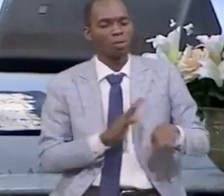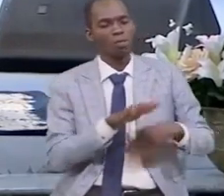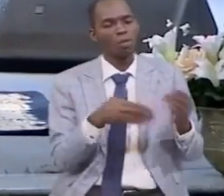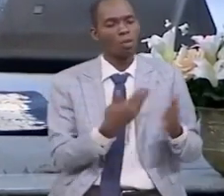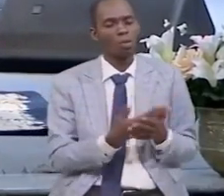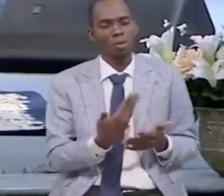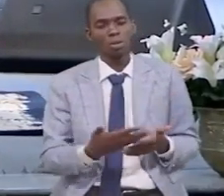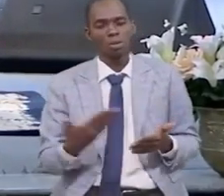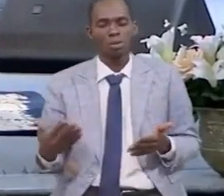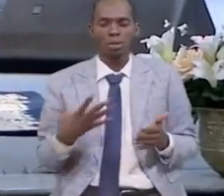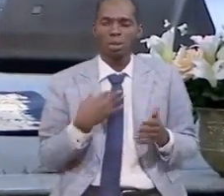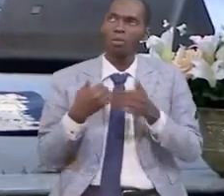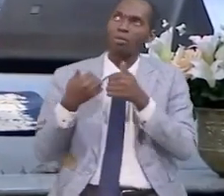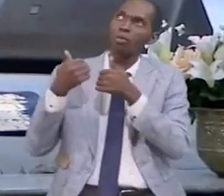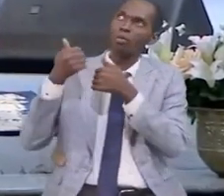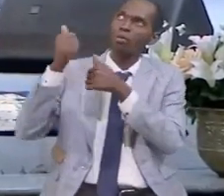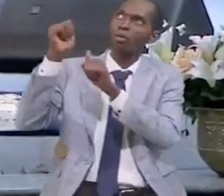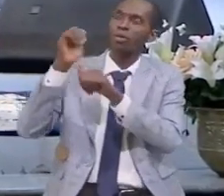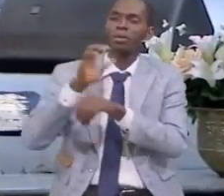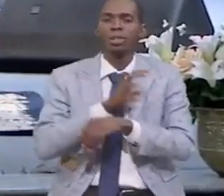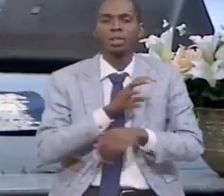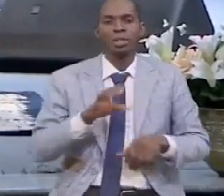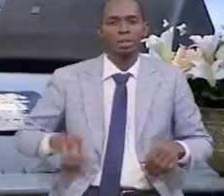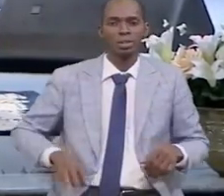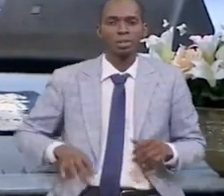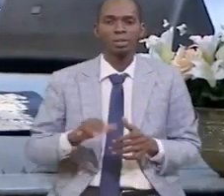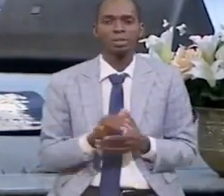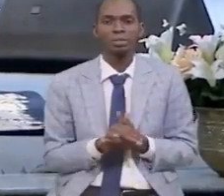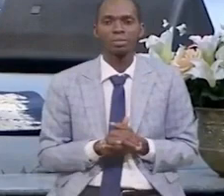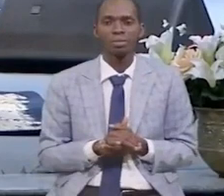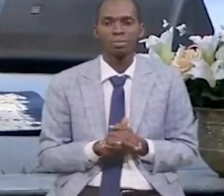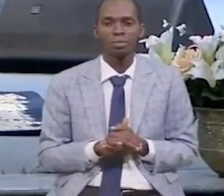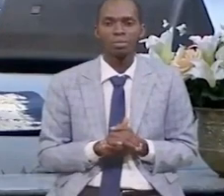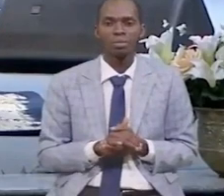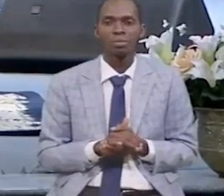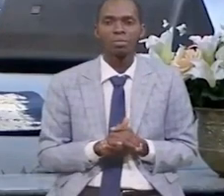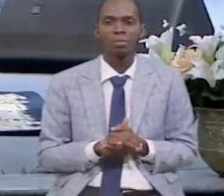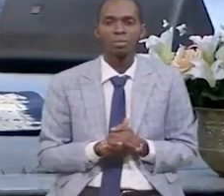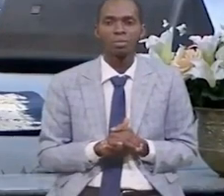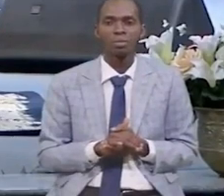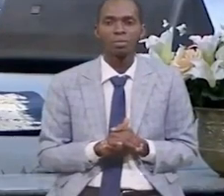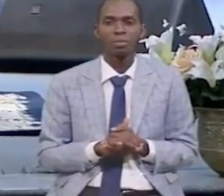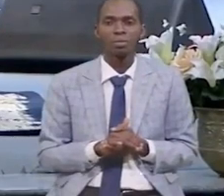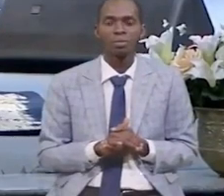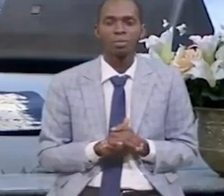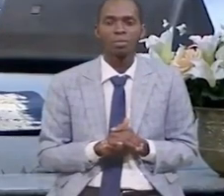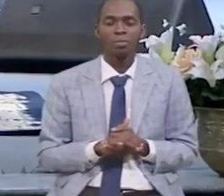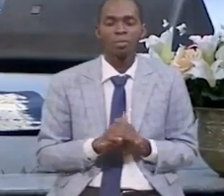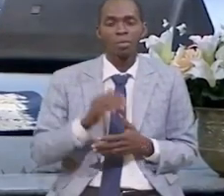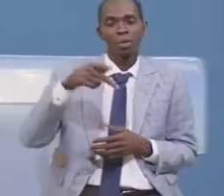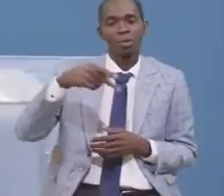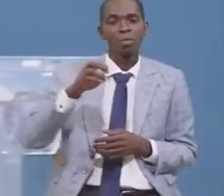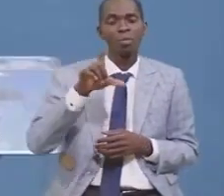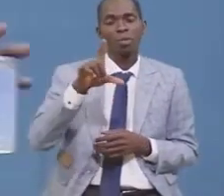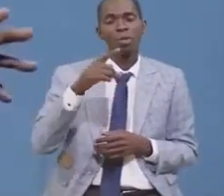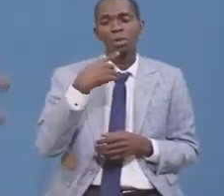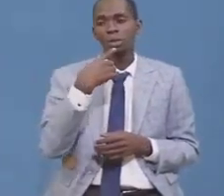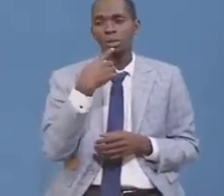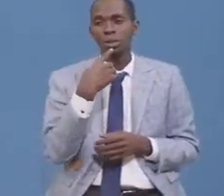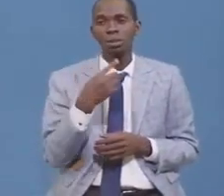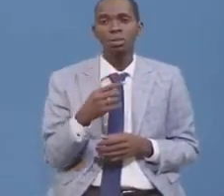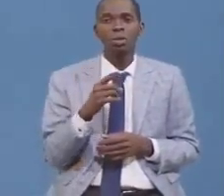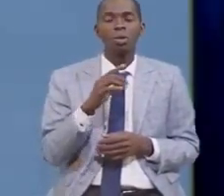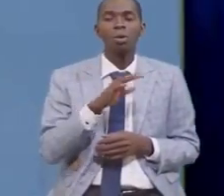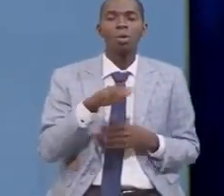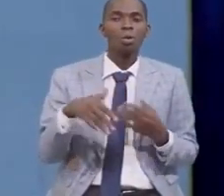ఆయన పేతురును, యాహు, యాకోబును, యోహానును, ఆంద్రేయుని పిలిచారు, వారి సమస్తాన్ని విడిచి ఆయన వెంబడించారు. What the apostles said, what things were gained to